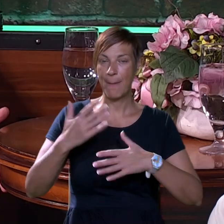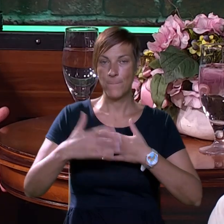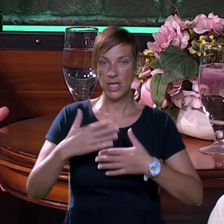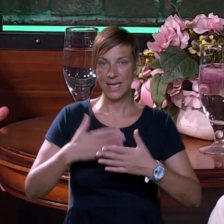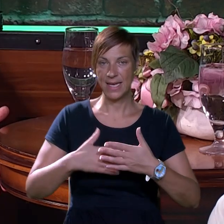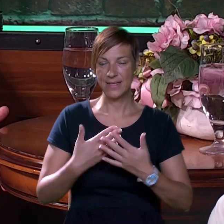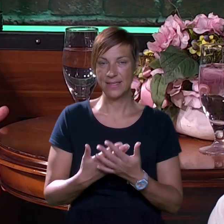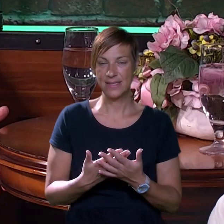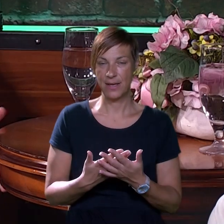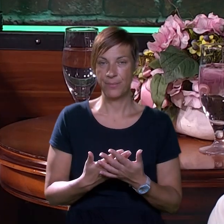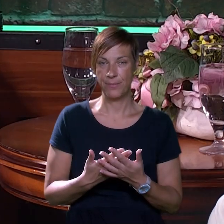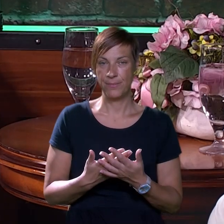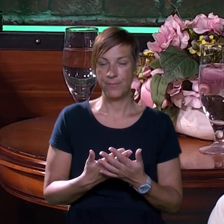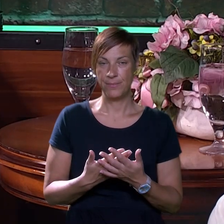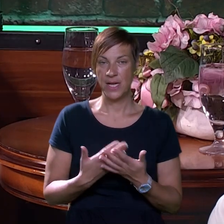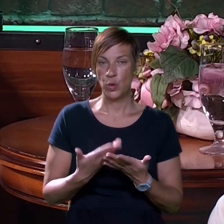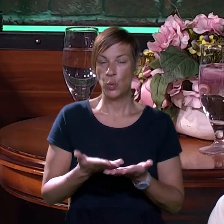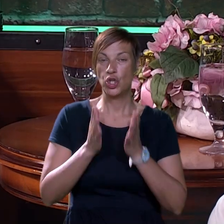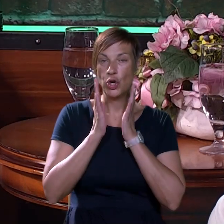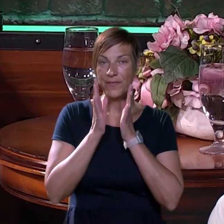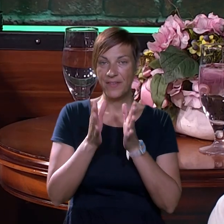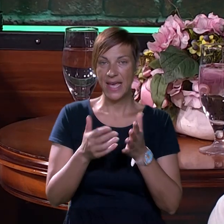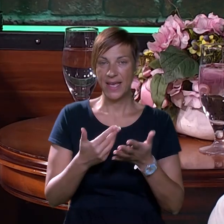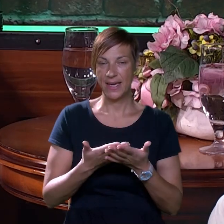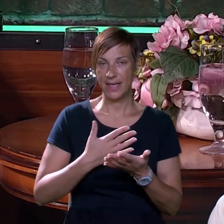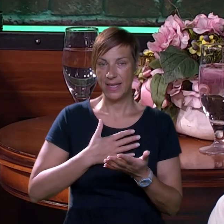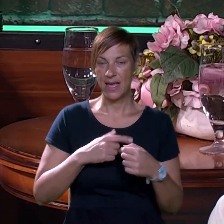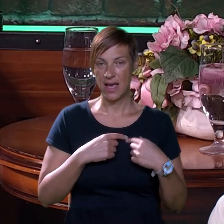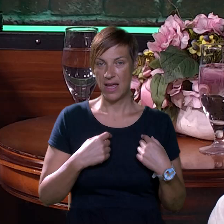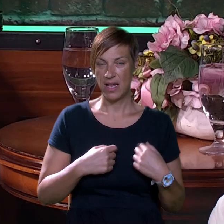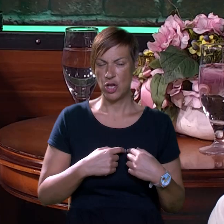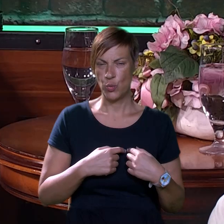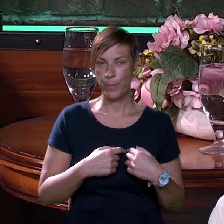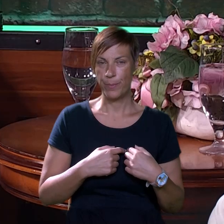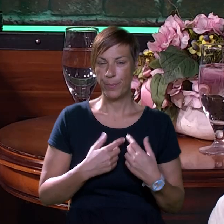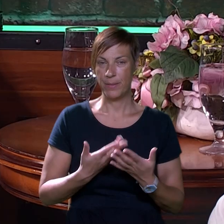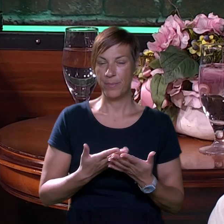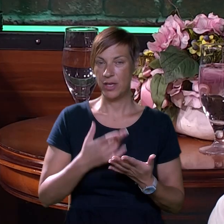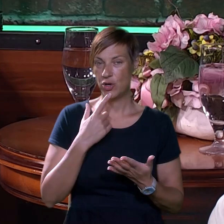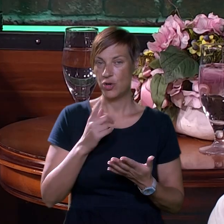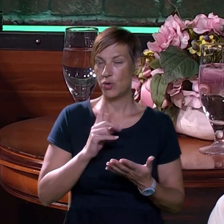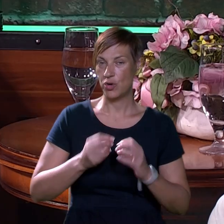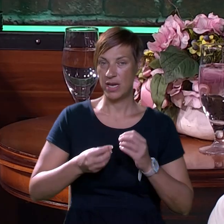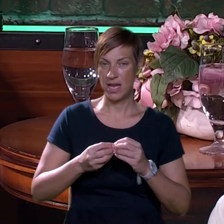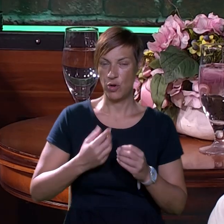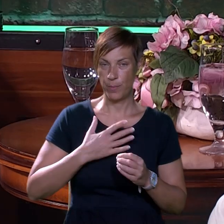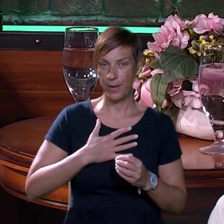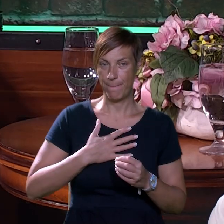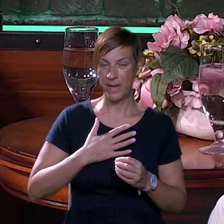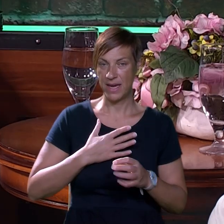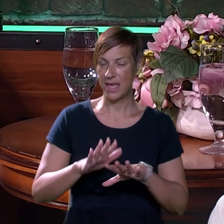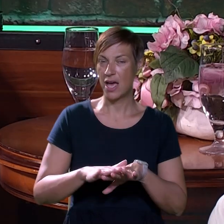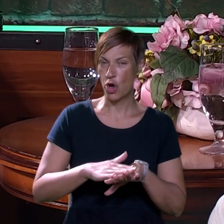granica. Znači, u toj vjeri ja ljubim i onoga ko ne ljubi mene.